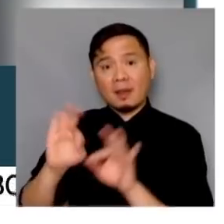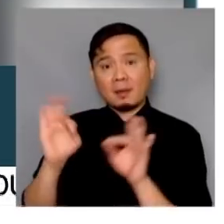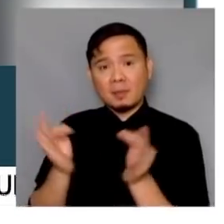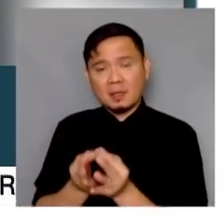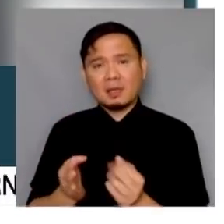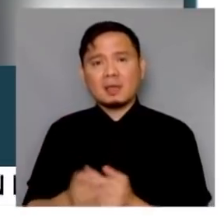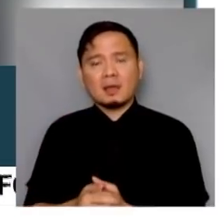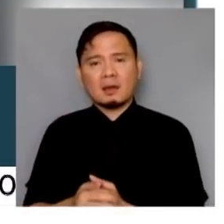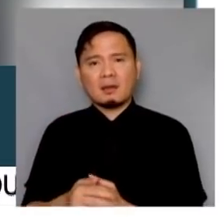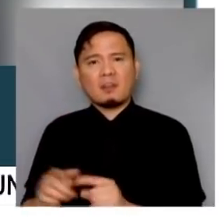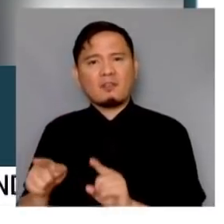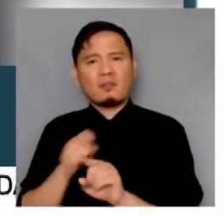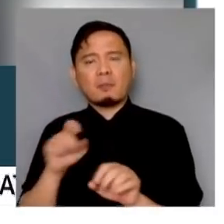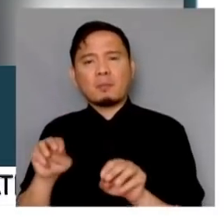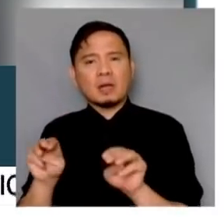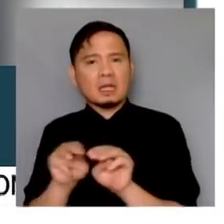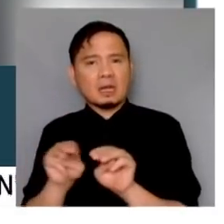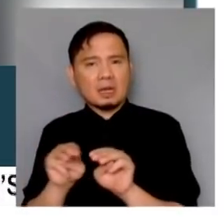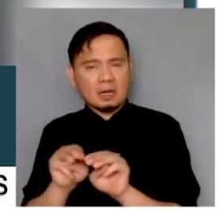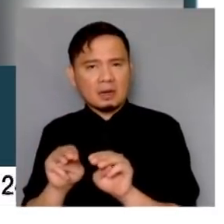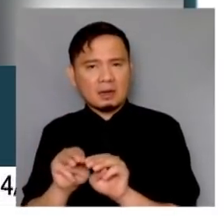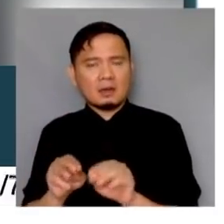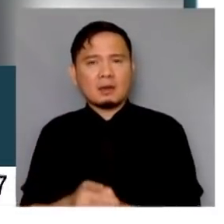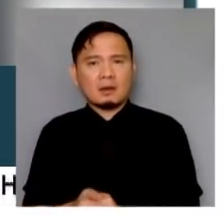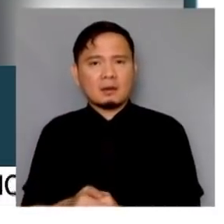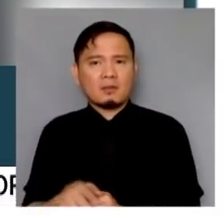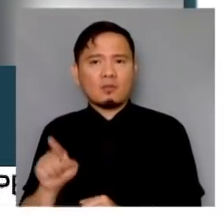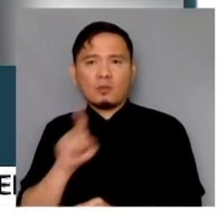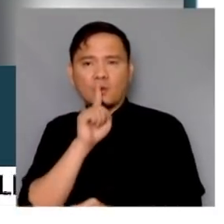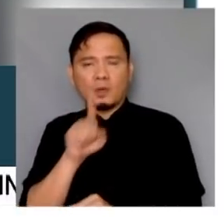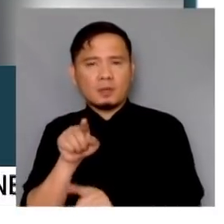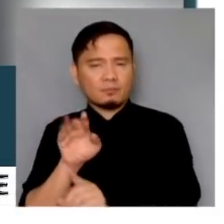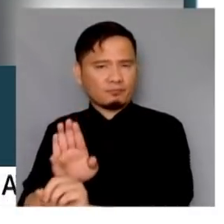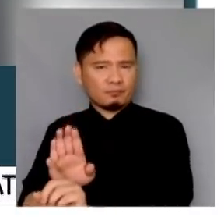taga Provident Village naman in Marikina. So